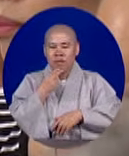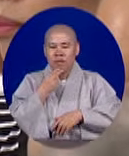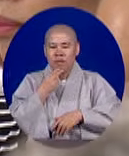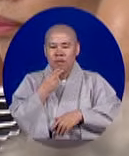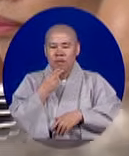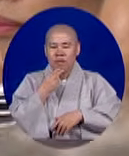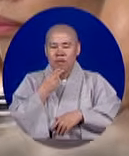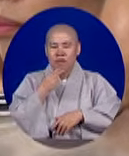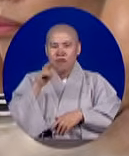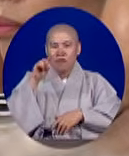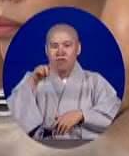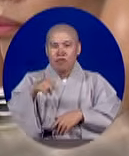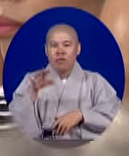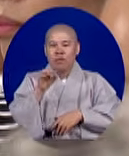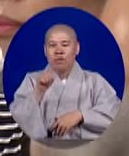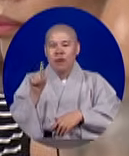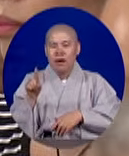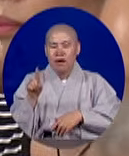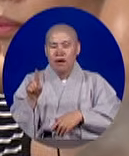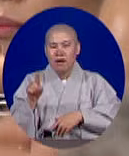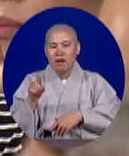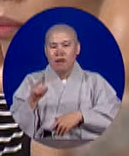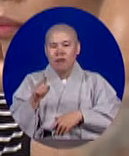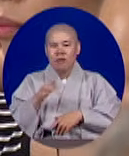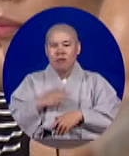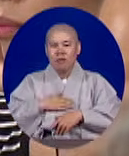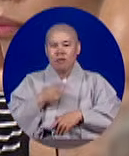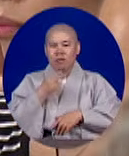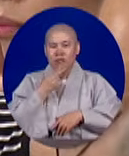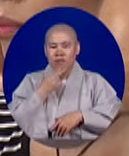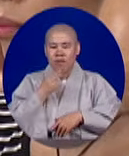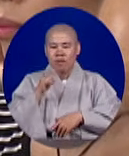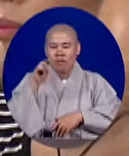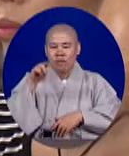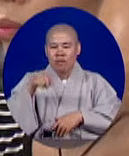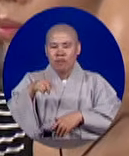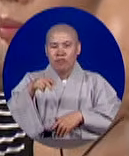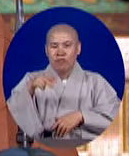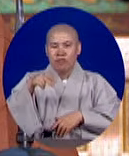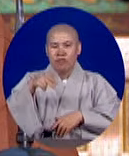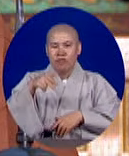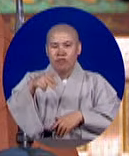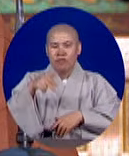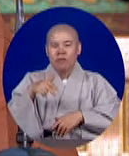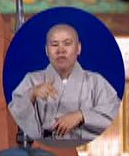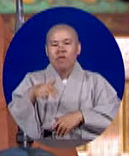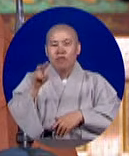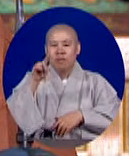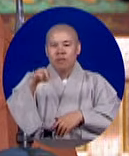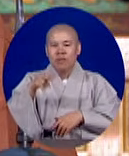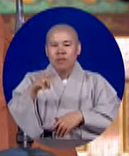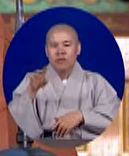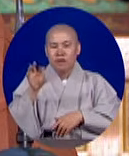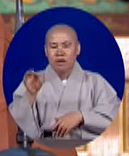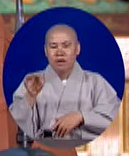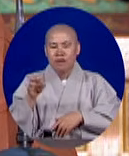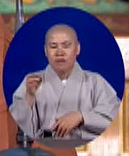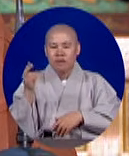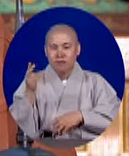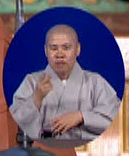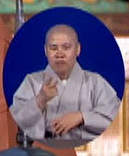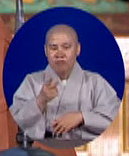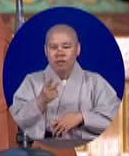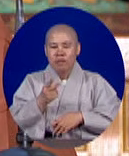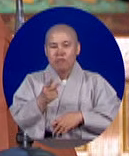무락, 무아, 무정, 상락아정. 무상하고